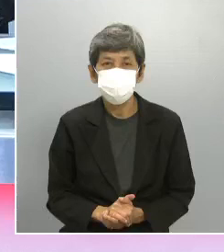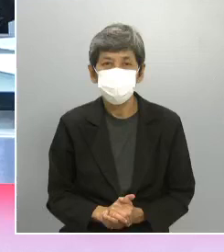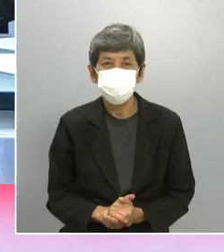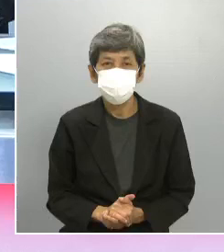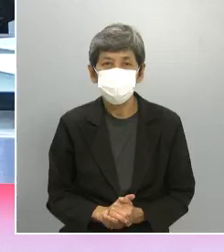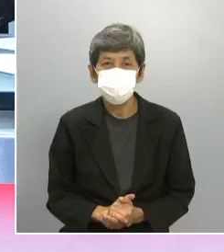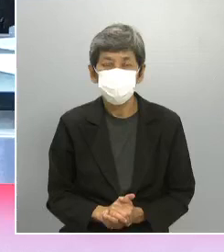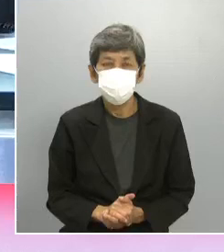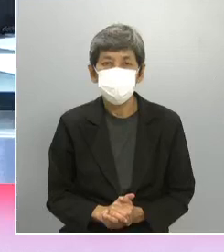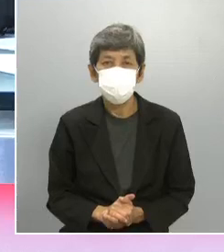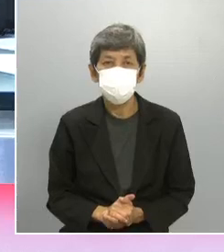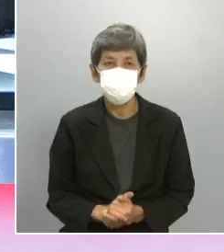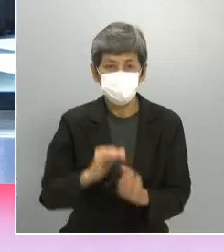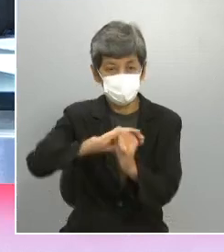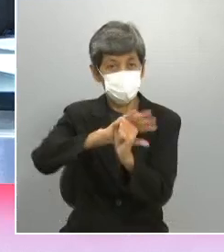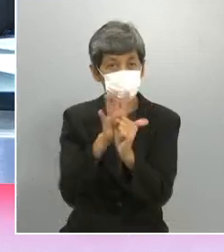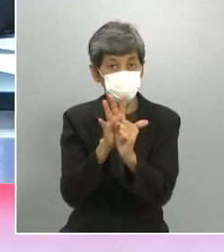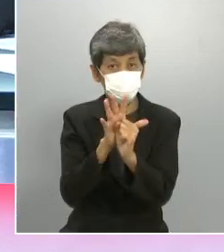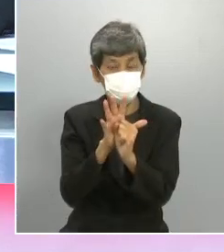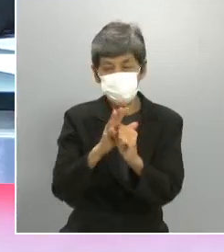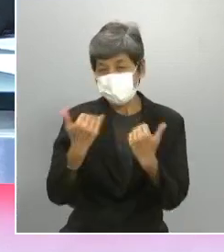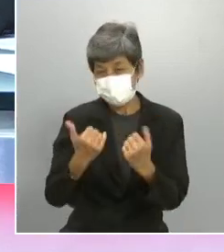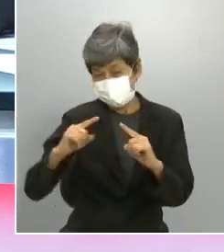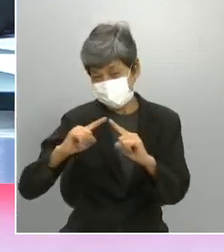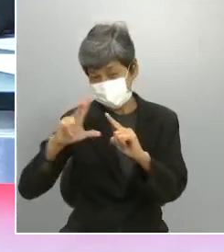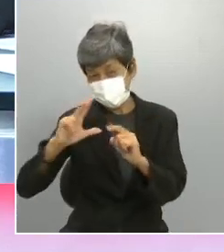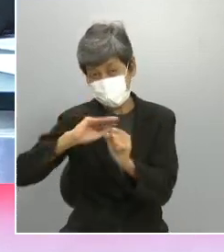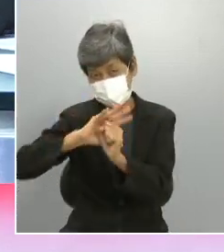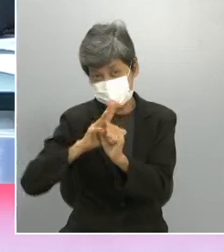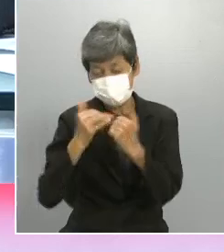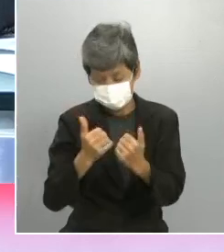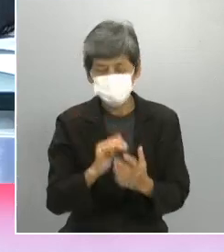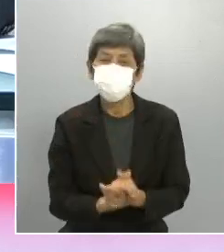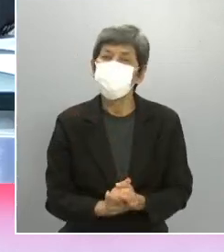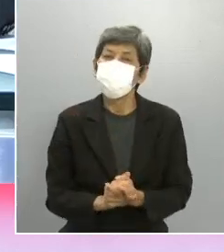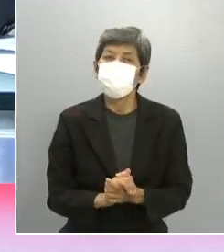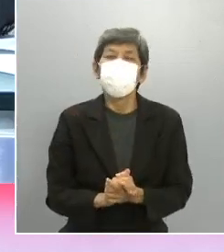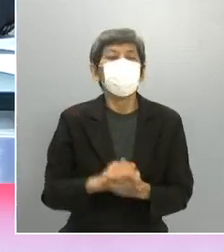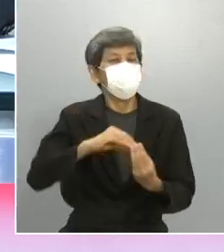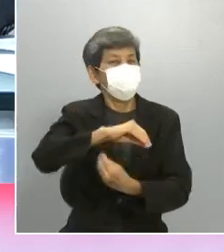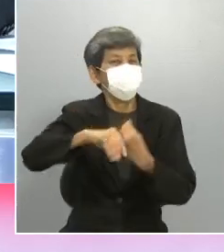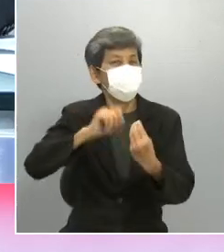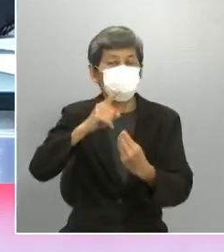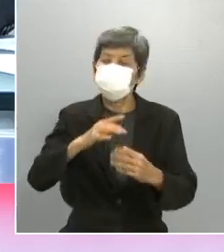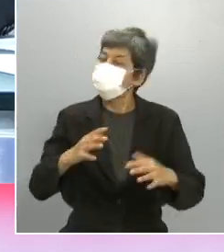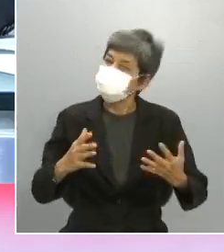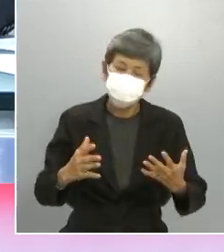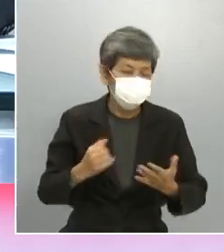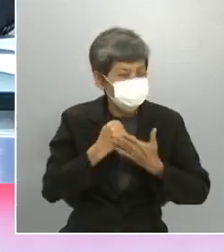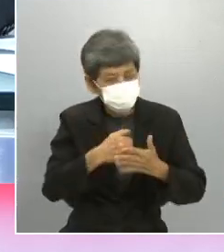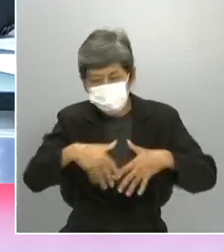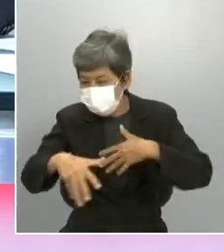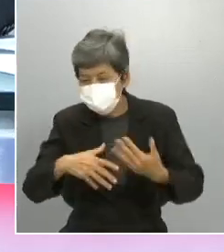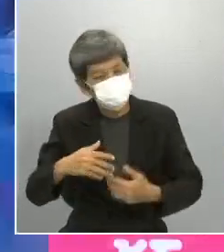คือเรื่องของโคบิโตะดอก 3นะคะส่งผลเรื่องของการฟื้นฟูเศรษฐกิจการเยียวยาพี่น้องประชาชน